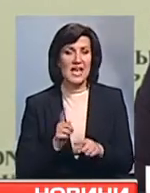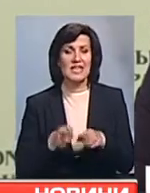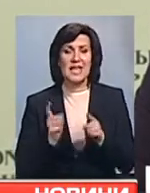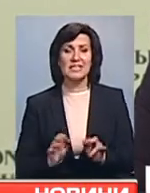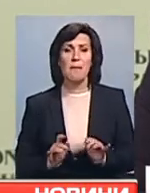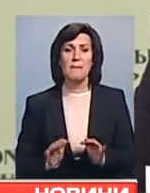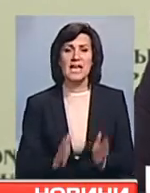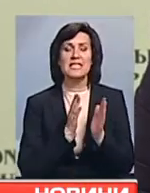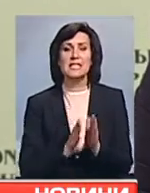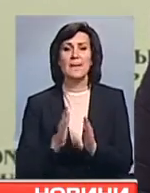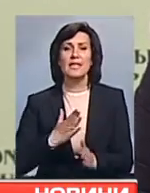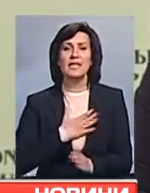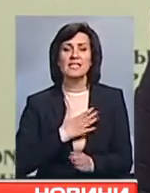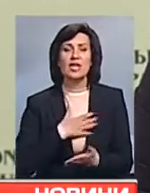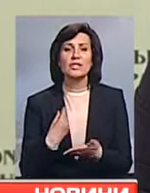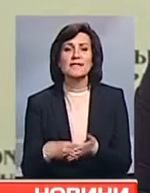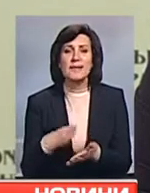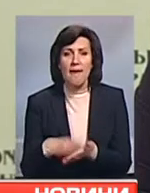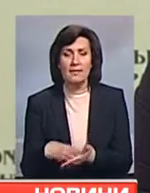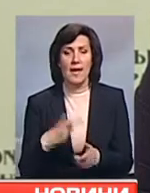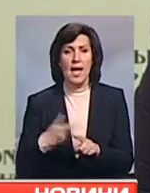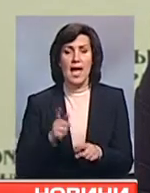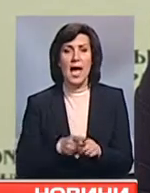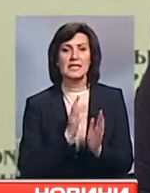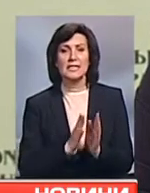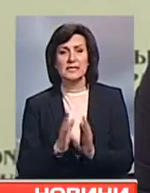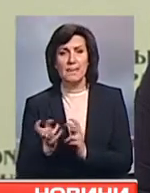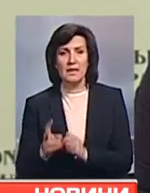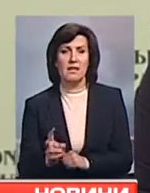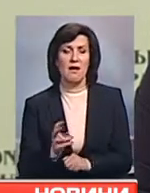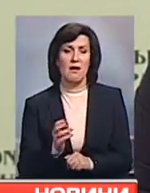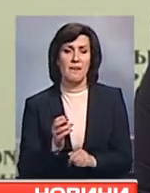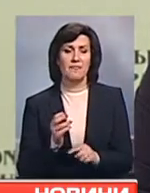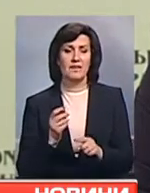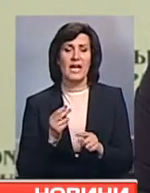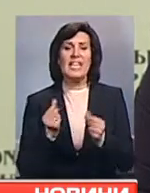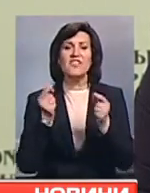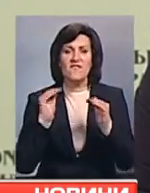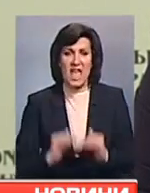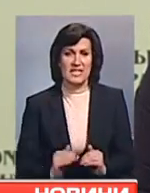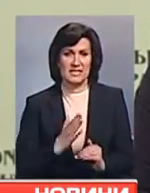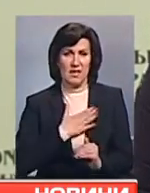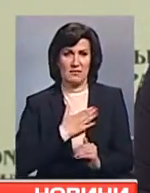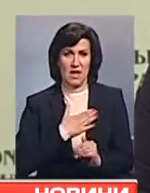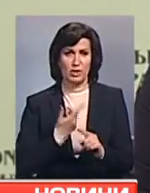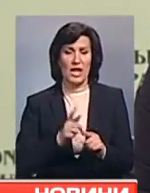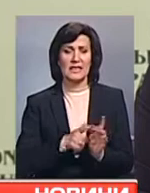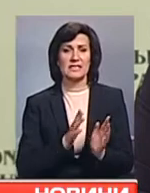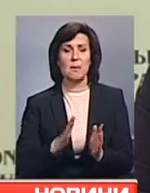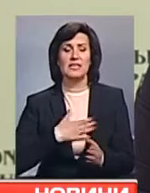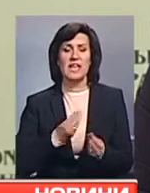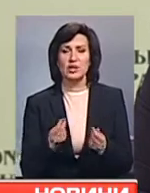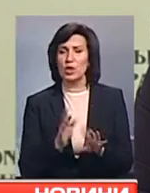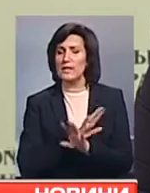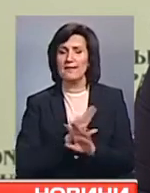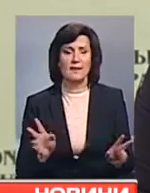на самом деле стабільність наших цін. Це стабільна, більше того, це інфляція наша, да? Це стабільність наших